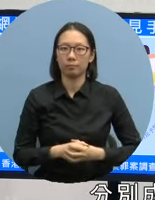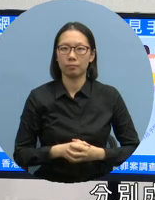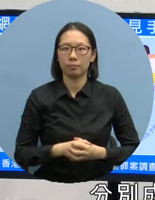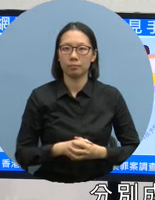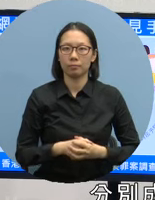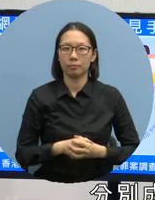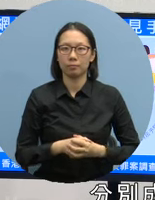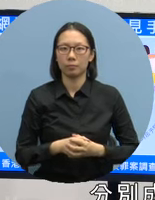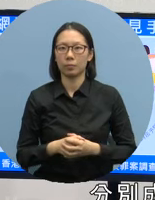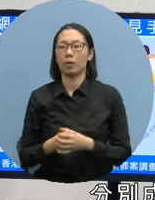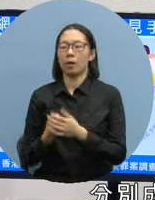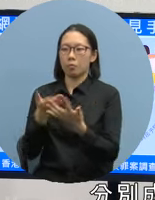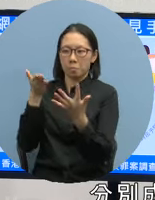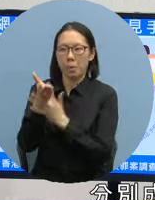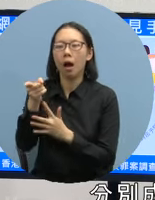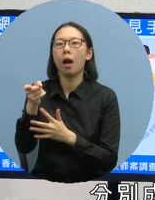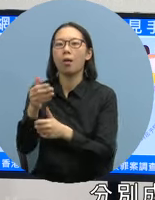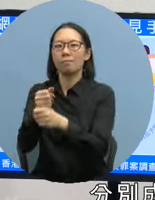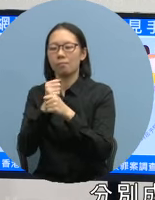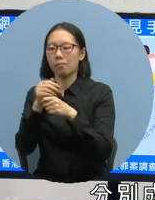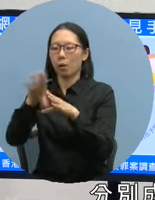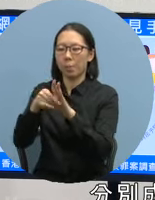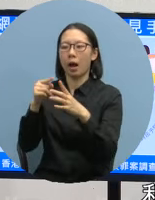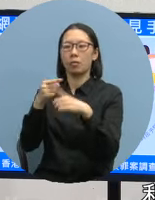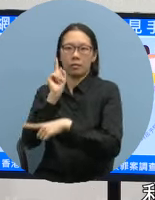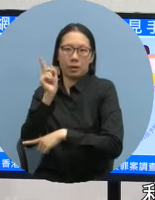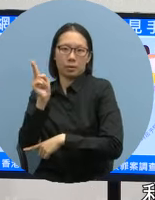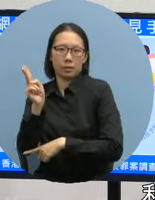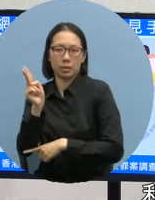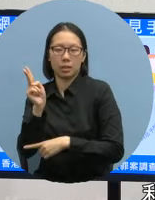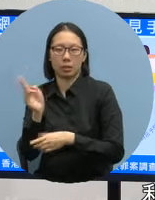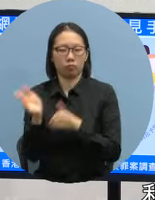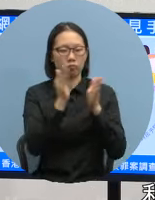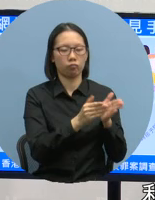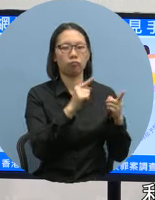成功倒破了一個涉及122名受害人和